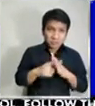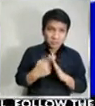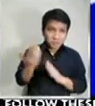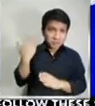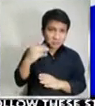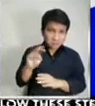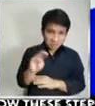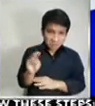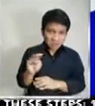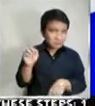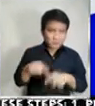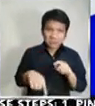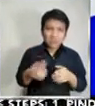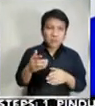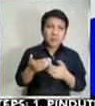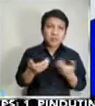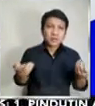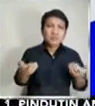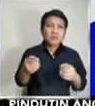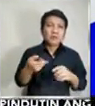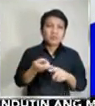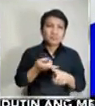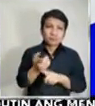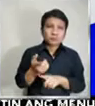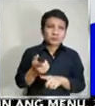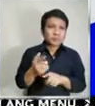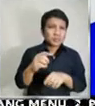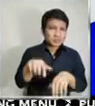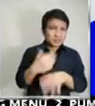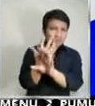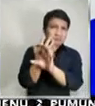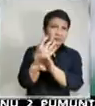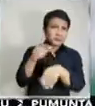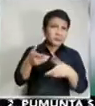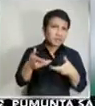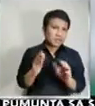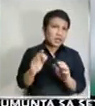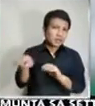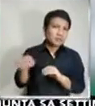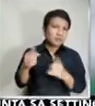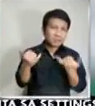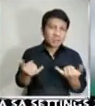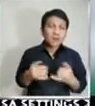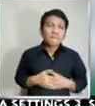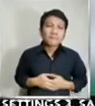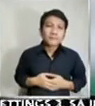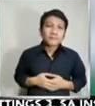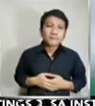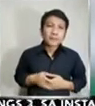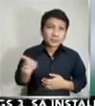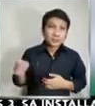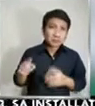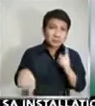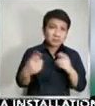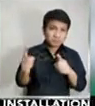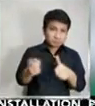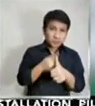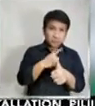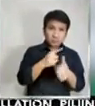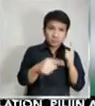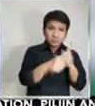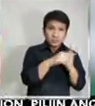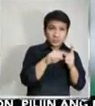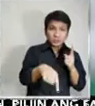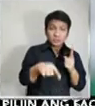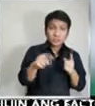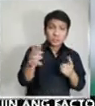Lunes. Lalahok na lang daw muna siya via teleconferencing kung papayagan. Una nagpositibo sa virus si Angara noong March